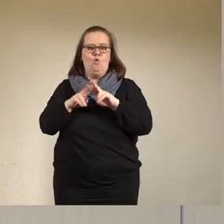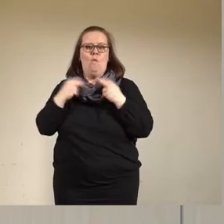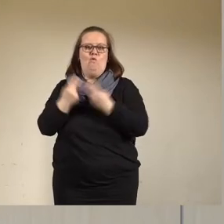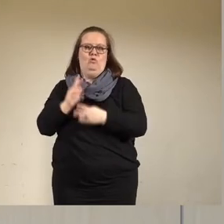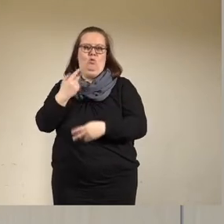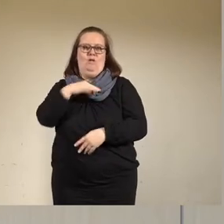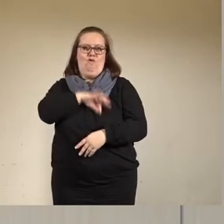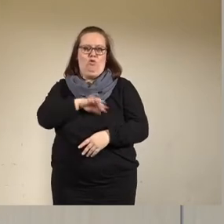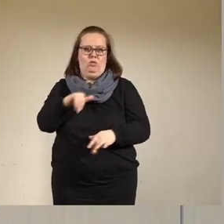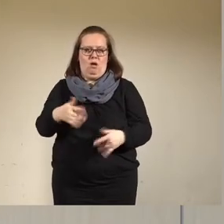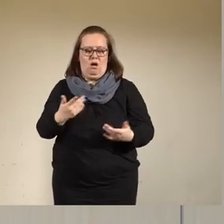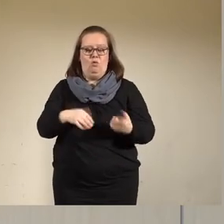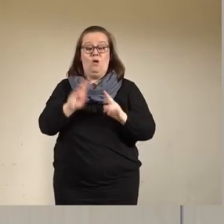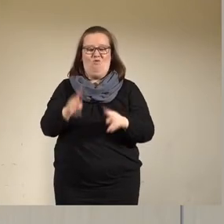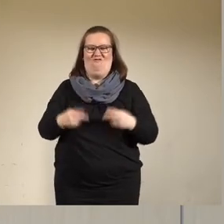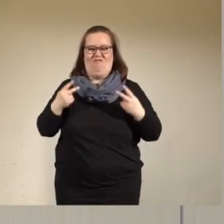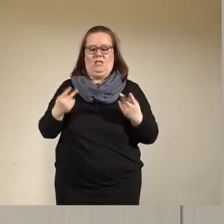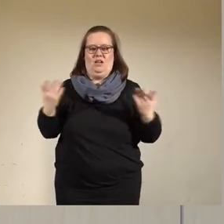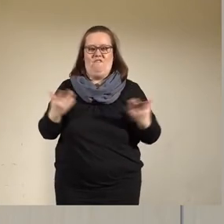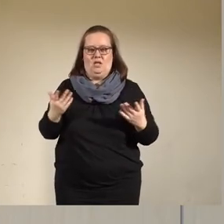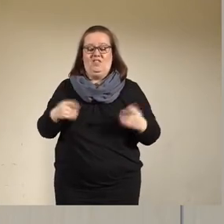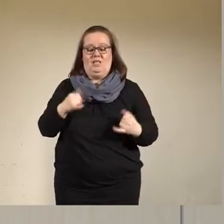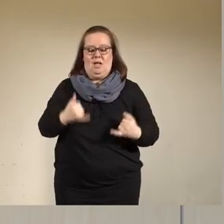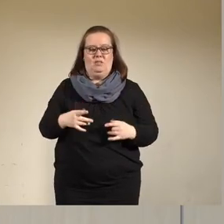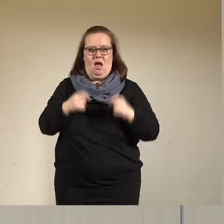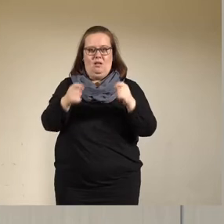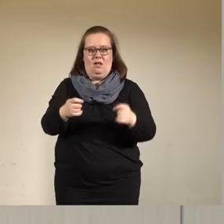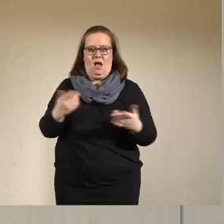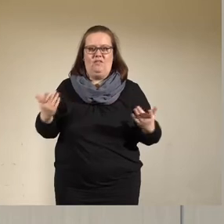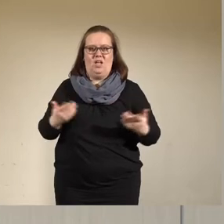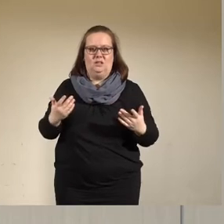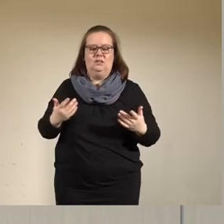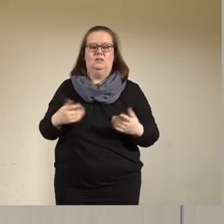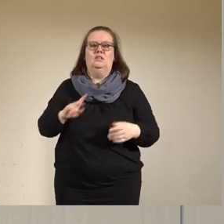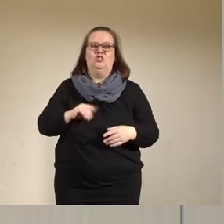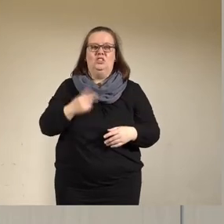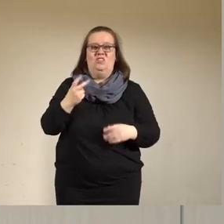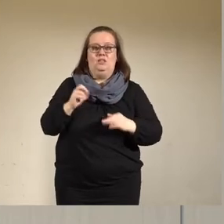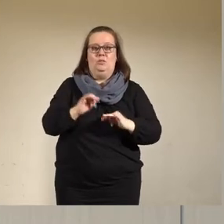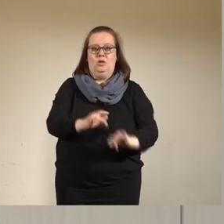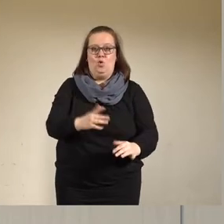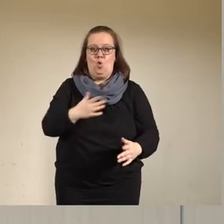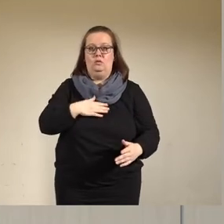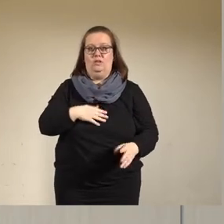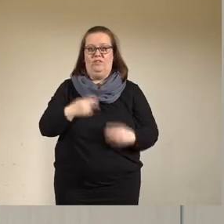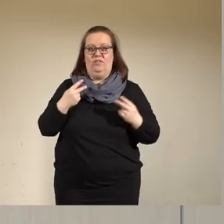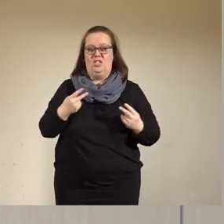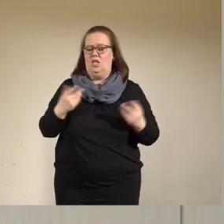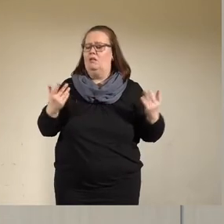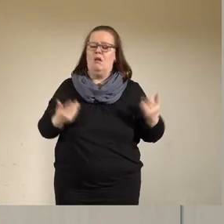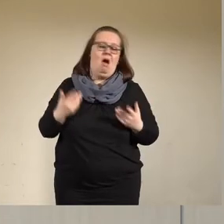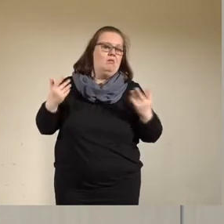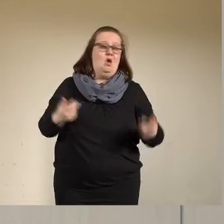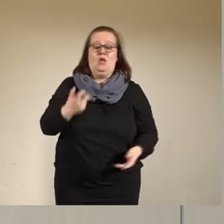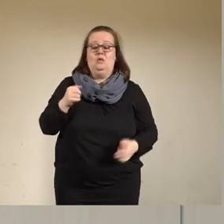Gewinn gemacht. Und das Wichtige, warum ich diesen Antrag stelle, ist nicht, weil die 20 Millionen heilig ist. Vielleicht wären